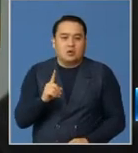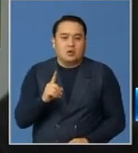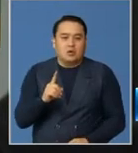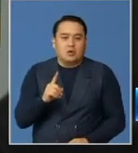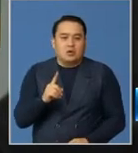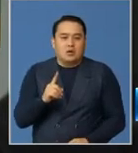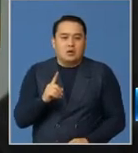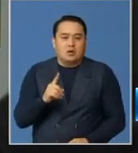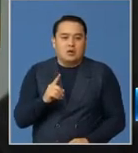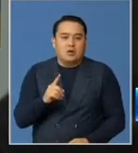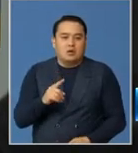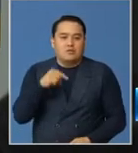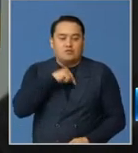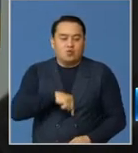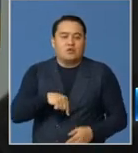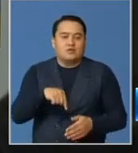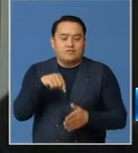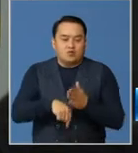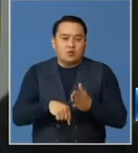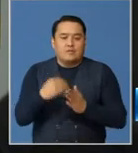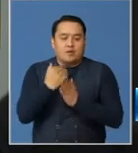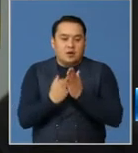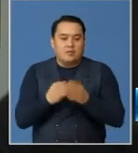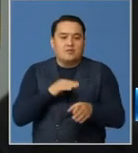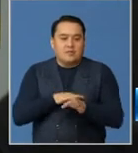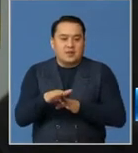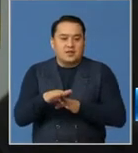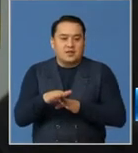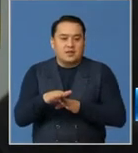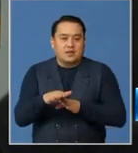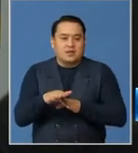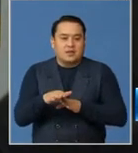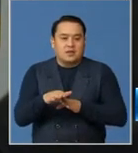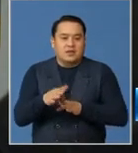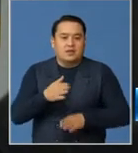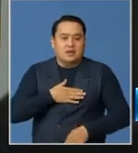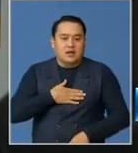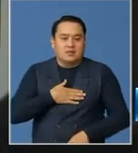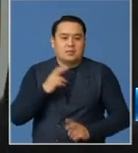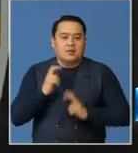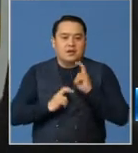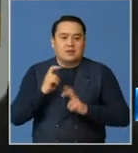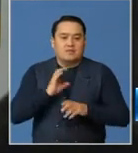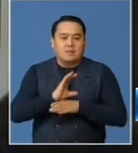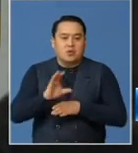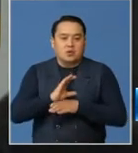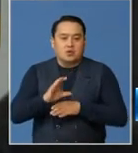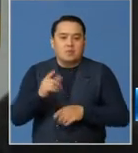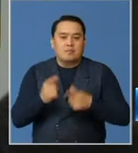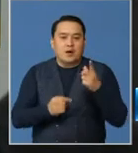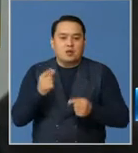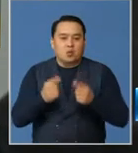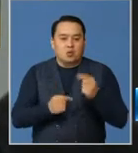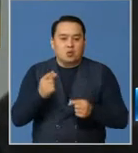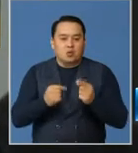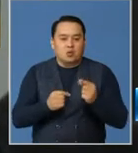найдем свои внутренние возможности для того, чтобы эту программу выполнить. Значит, наш предприятие выпускает молочную, кисломолочную